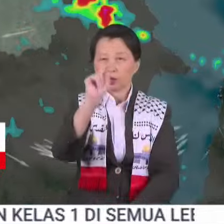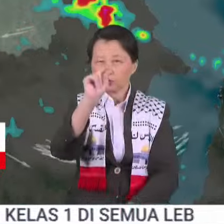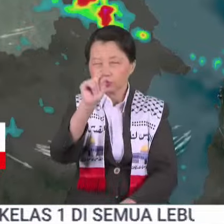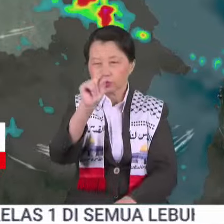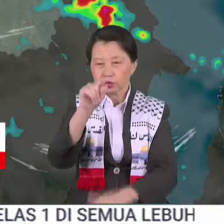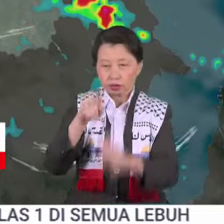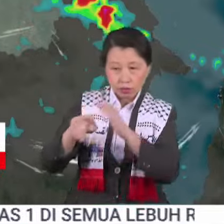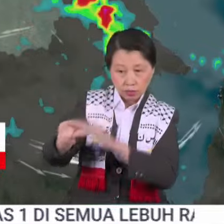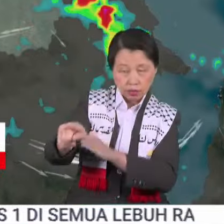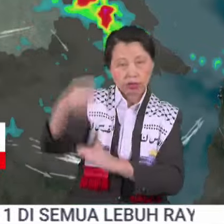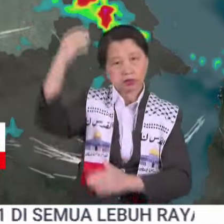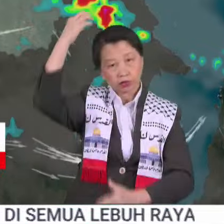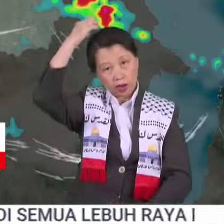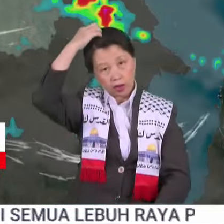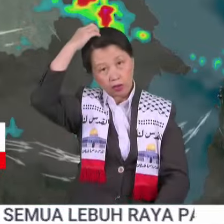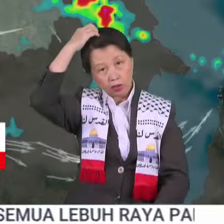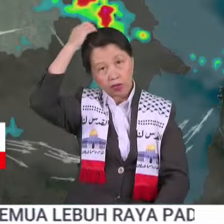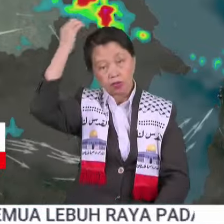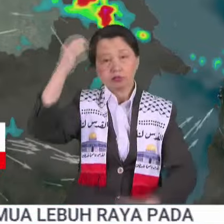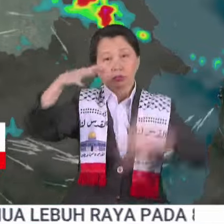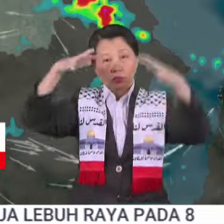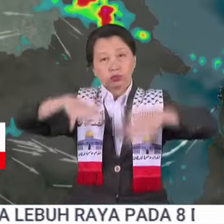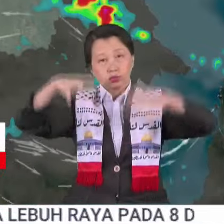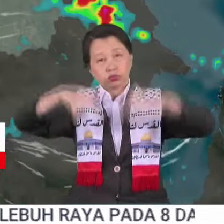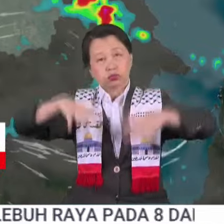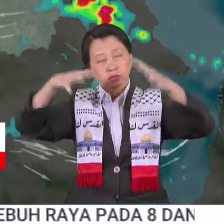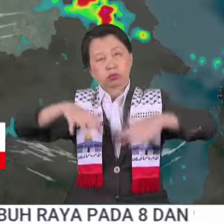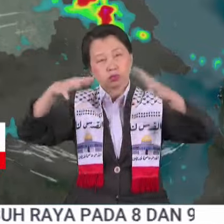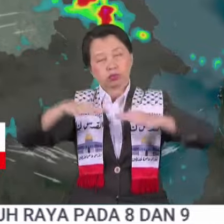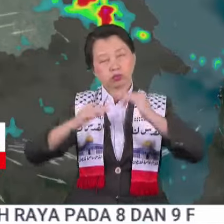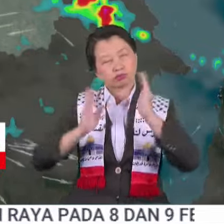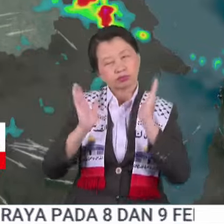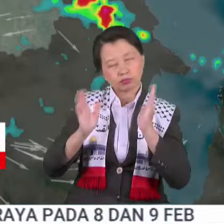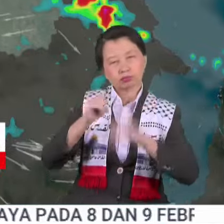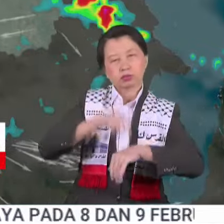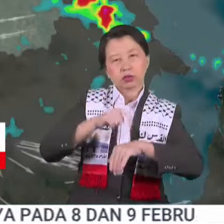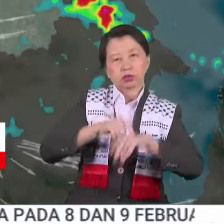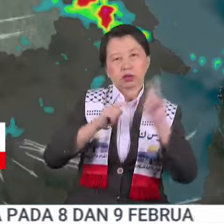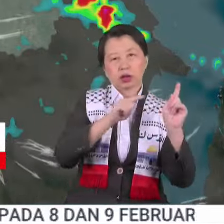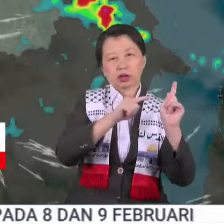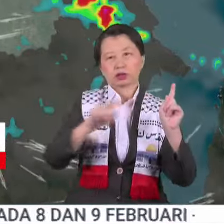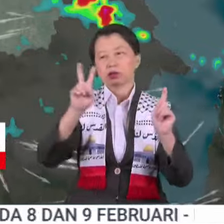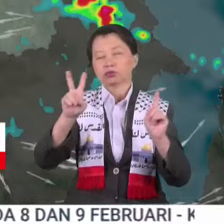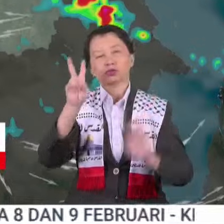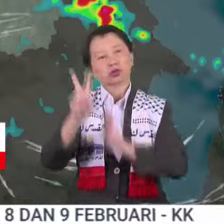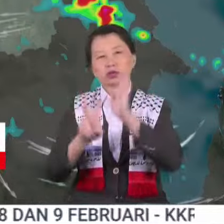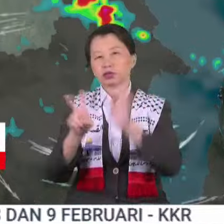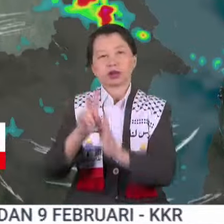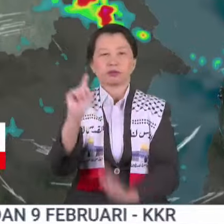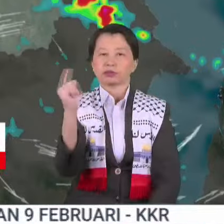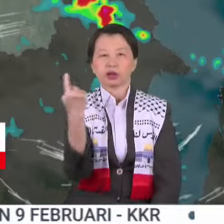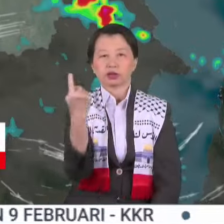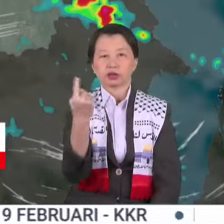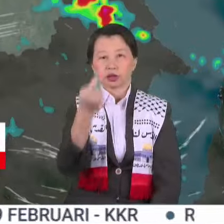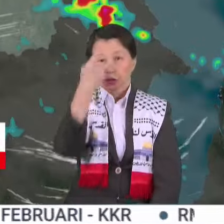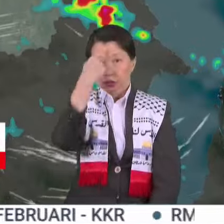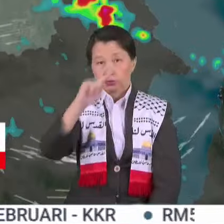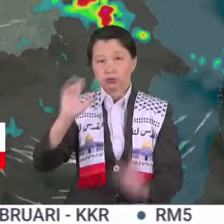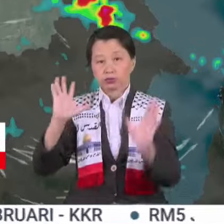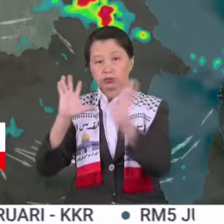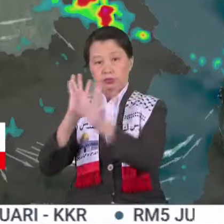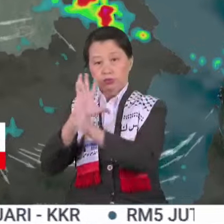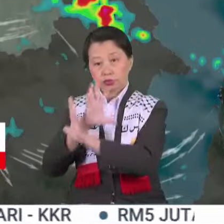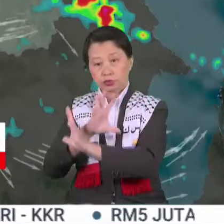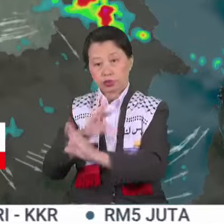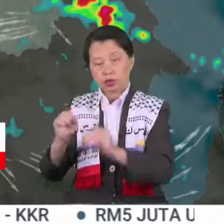di pedalaman negeri Selangor. Namun keadaan hujan ini kita jangkakan dalam tempoh masa 1 hingga 2 jam sahaja. Bagi negeri Sarawak, Map